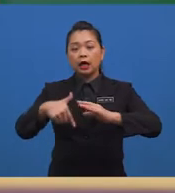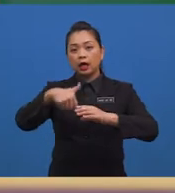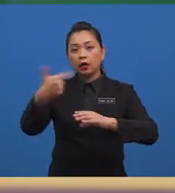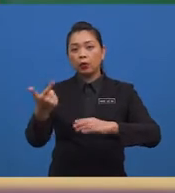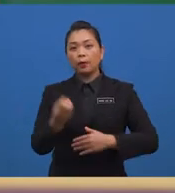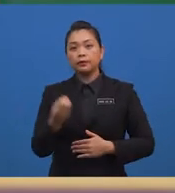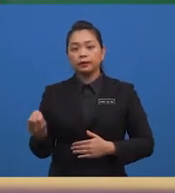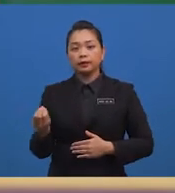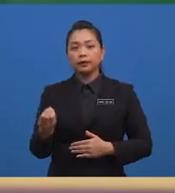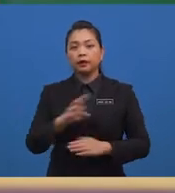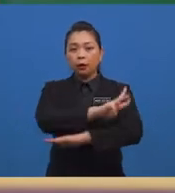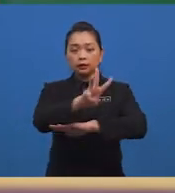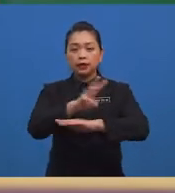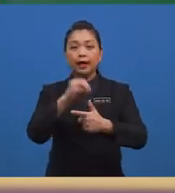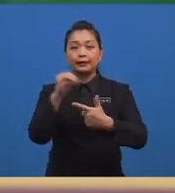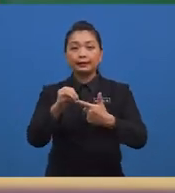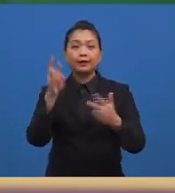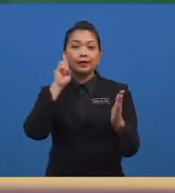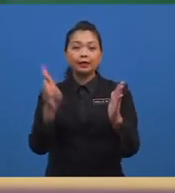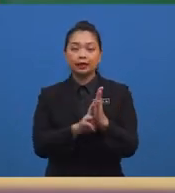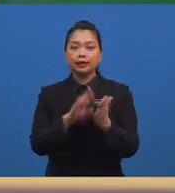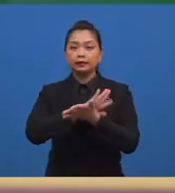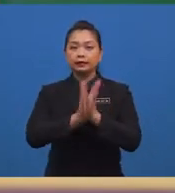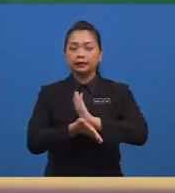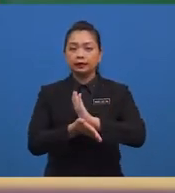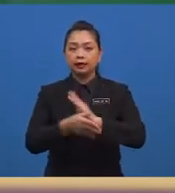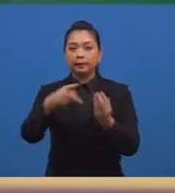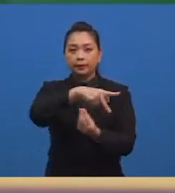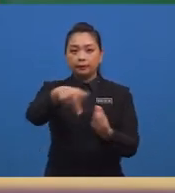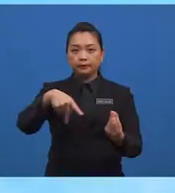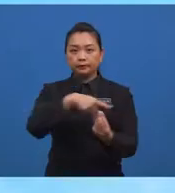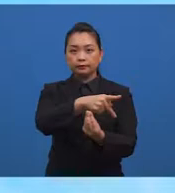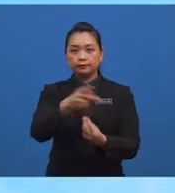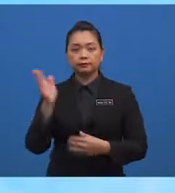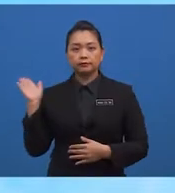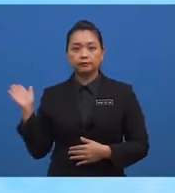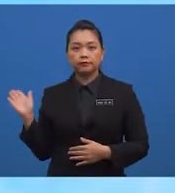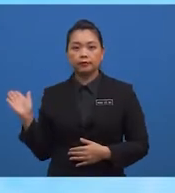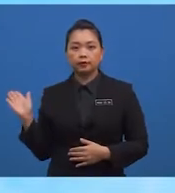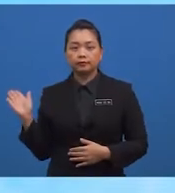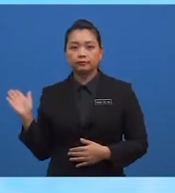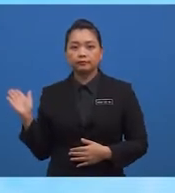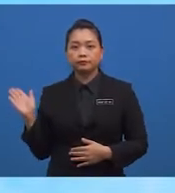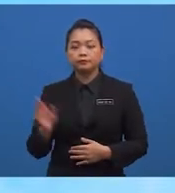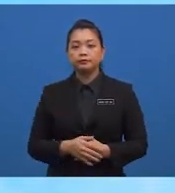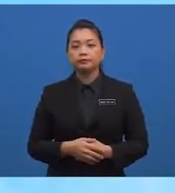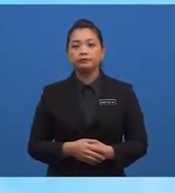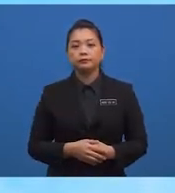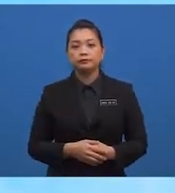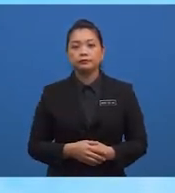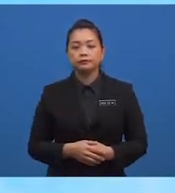kawasan atau rajah. Maka, perimeter kawasan beloret ialah